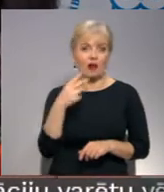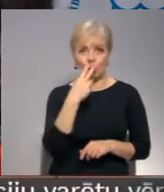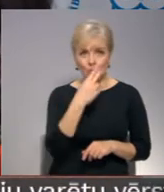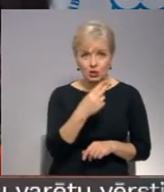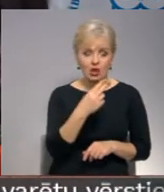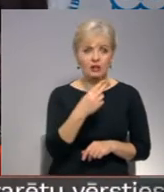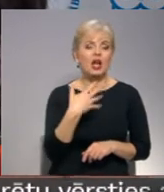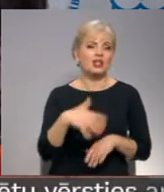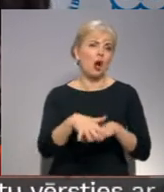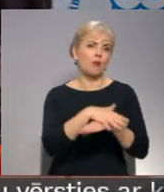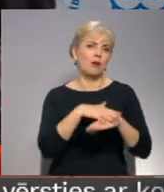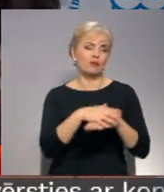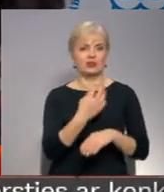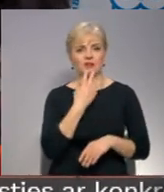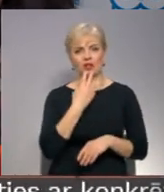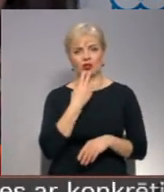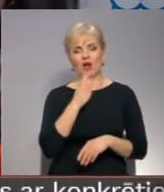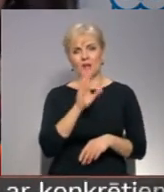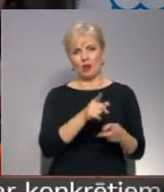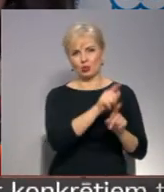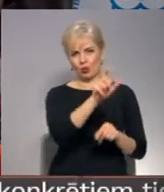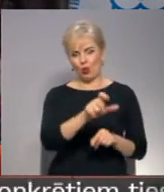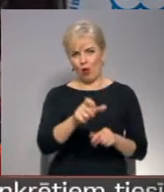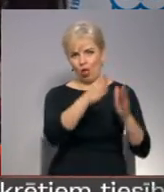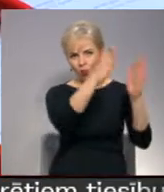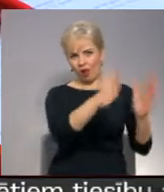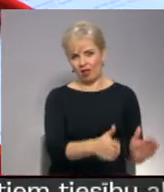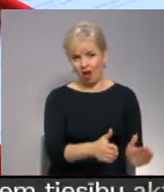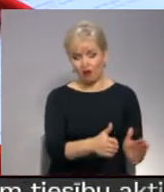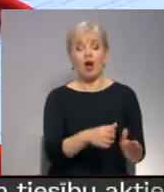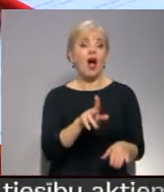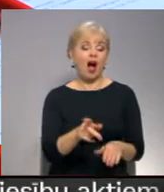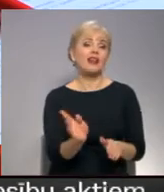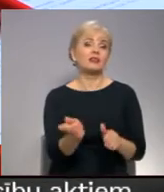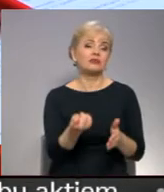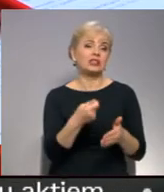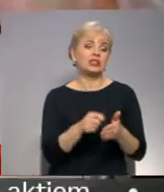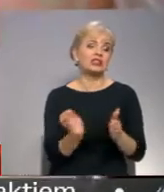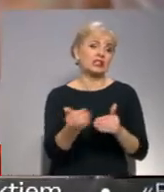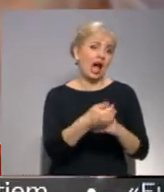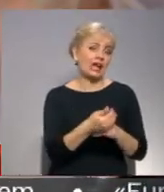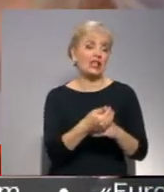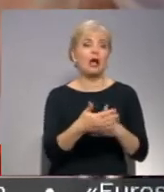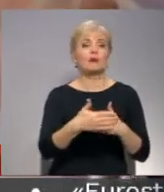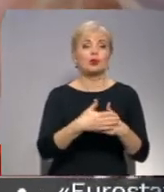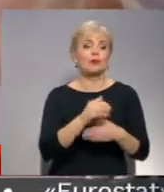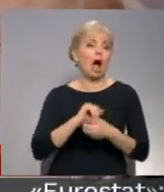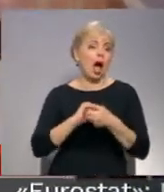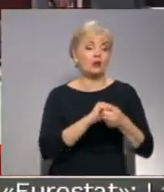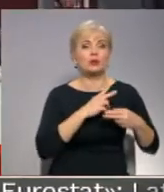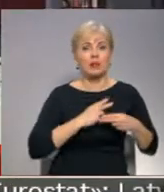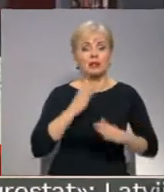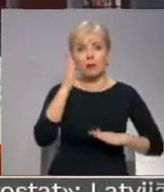ir jau publiska ņirgāšanās par pedagogu kā tādu vispār. Un aiz slēgtām durvīm arotbiedrība balsoja, ka streiks